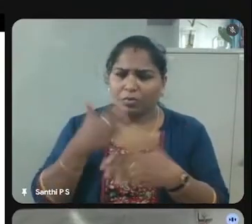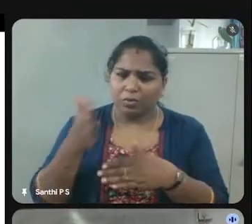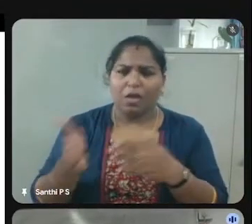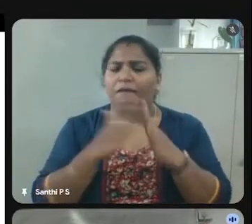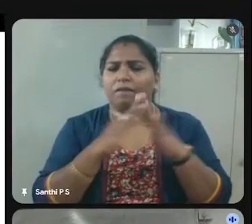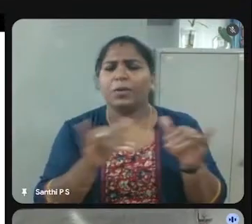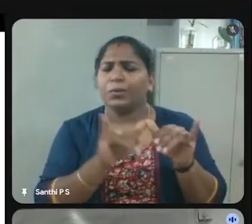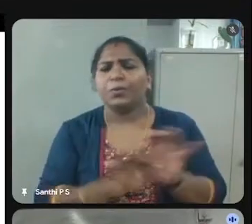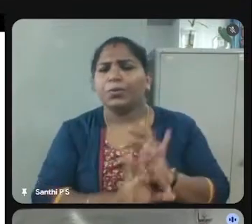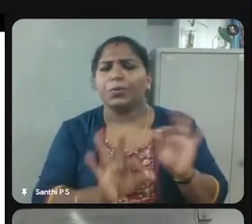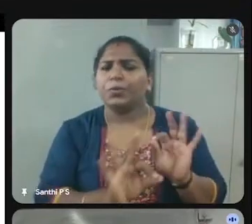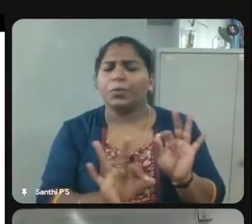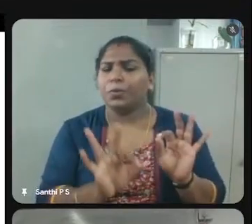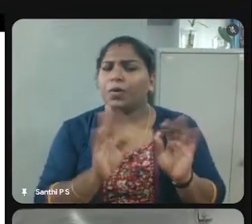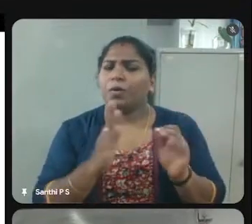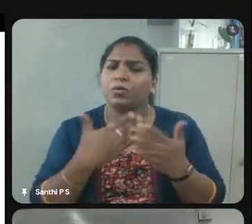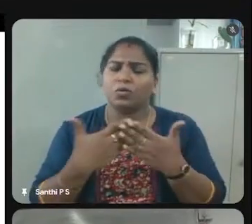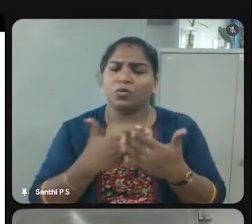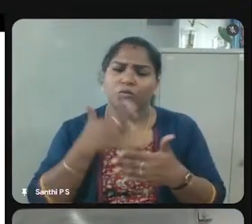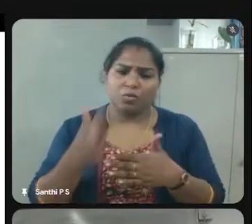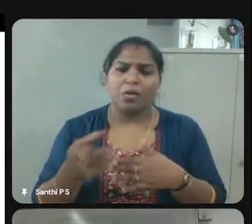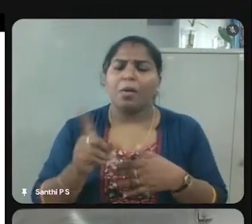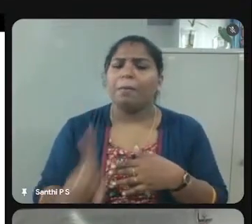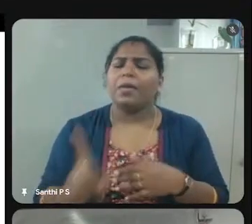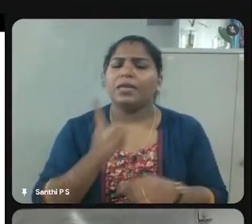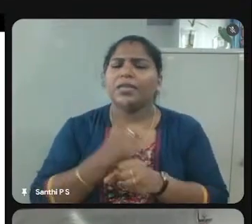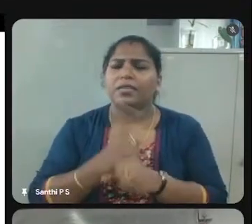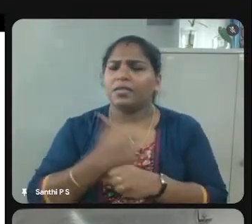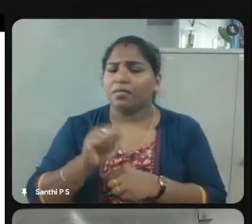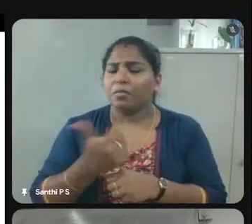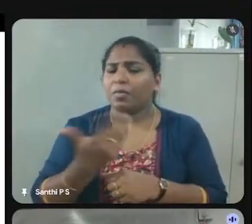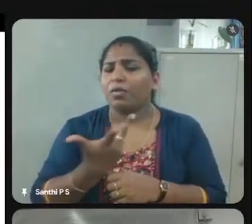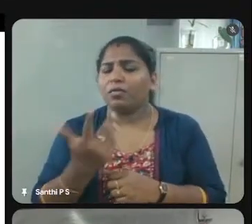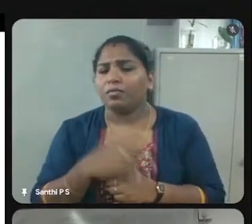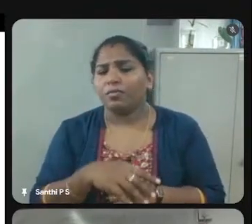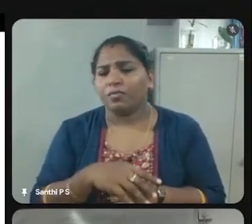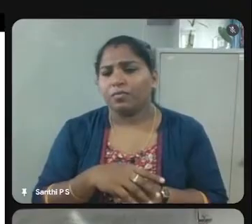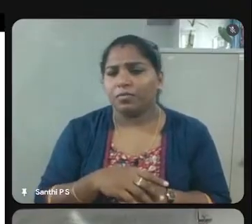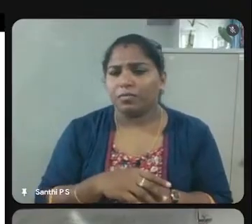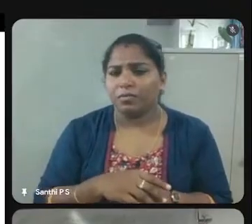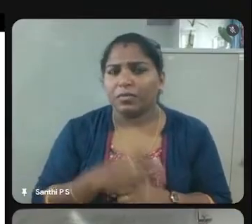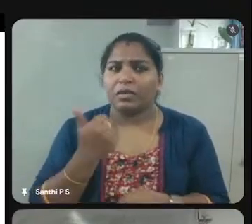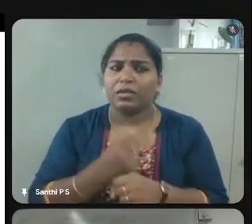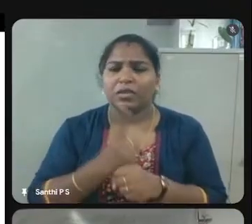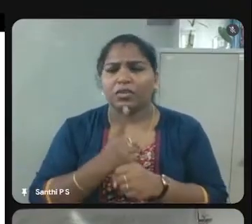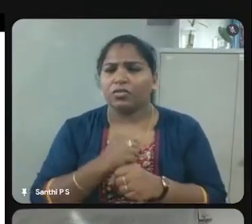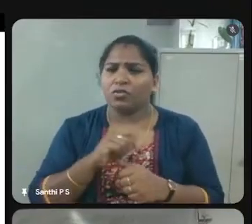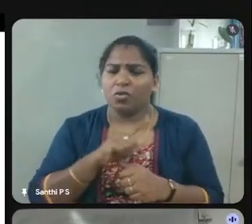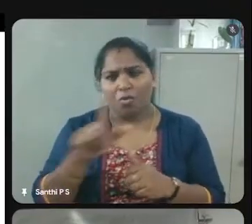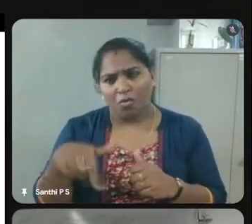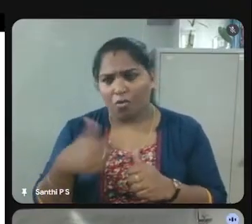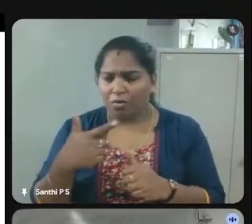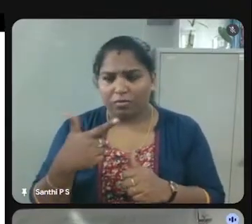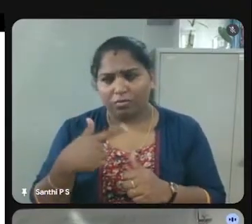എല്ലാ ദിവസവും സ്കൂളിൽ പോകണം എന്നുള്ള ഒറ്റ ആശയാ. അപ്പൊ ടീച്ചേഴ്സിന്റെ ഒരു ഫീഡ്ബാക്ക് എന്താണ്? ടീച്ചർ നല്ല അഭിപ്രായമാണ് പറയുന്നത്. അവന് ശല്യങ്ങളൊന്നും ഇല്ല.